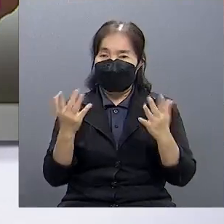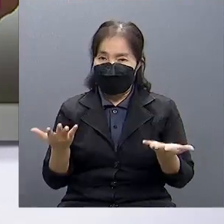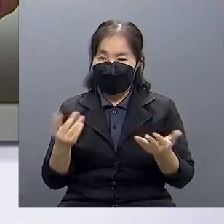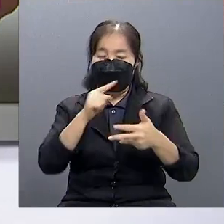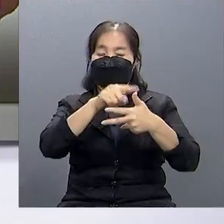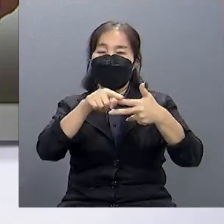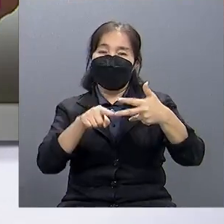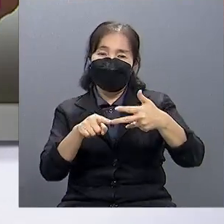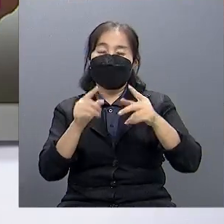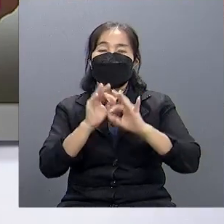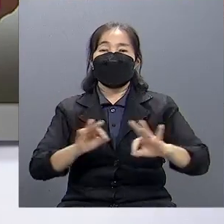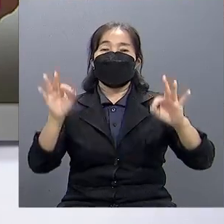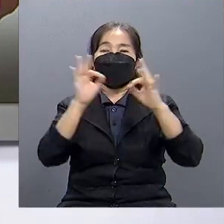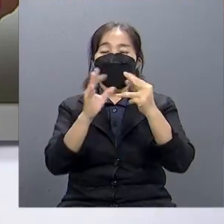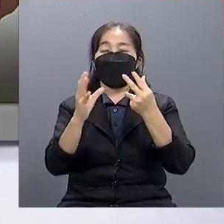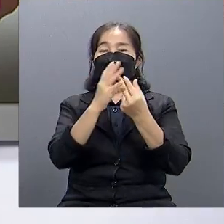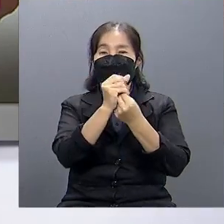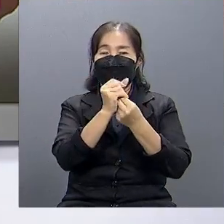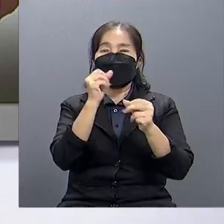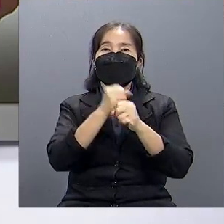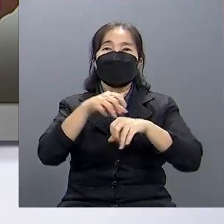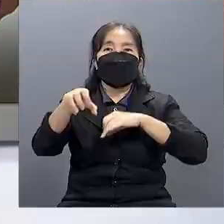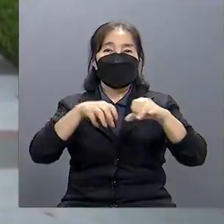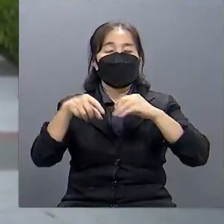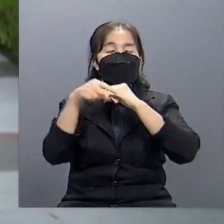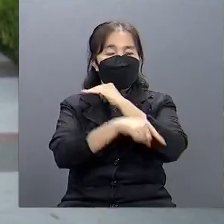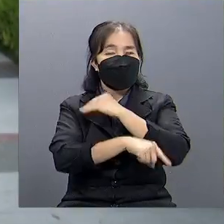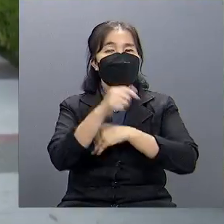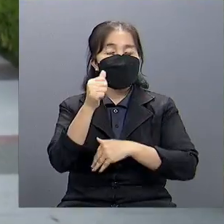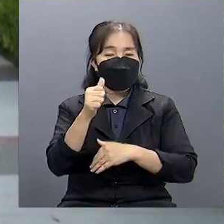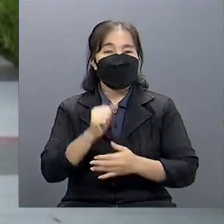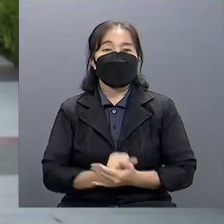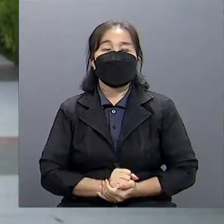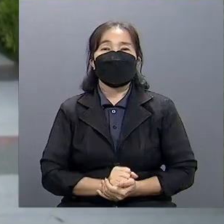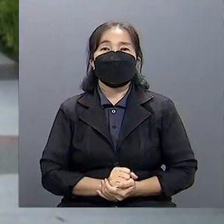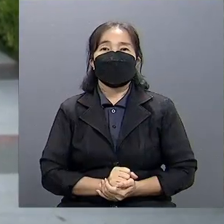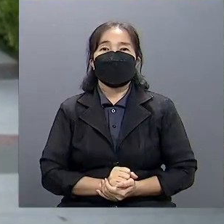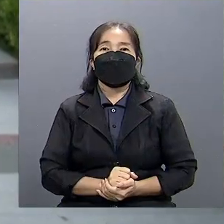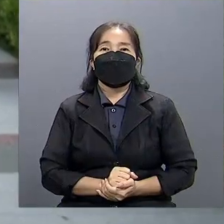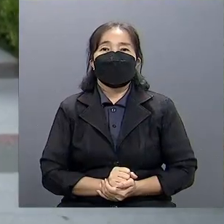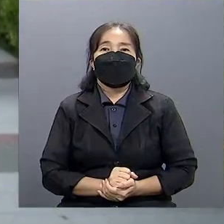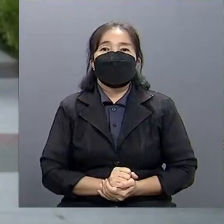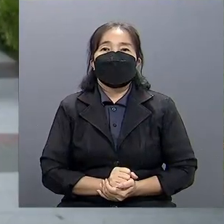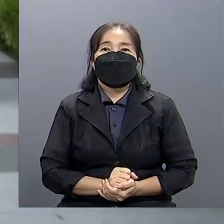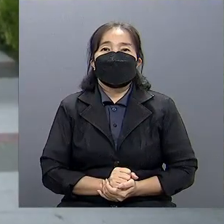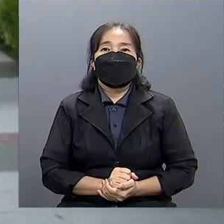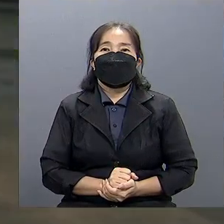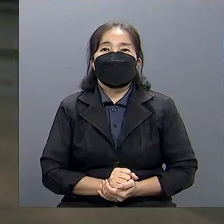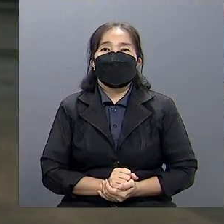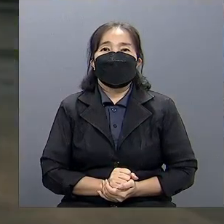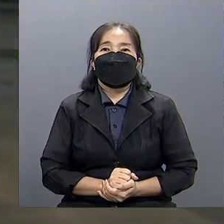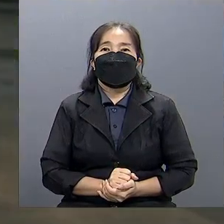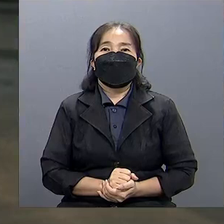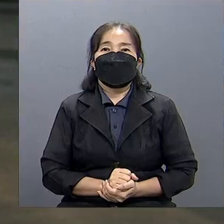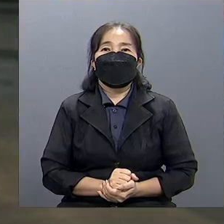เอื้อต่อการจัดการกับการทุจริตได้อย่างมีประสิทธิภาพนะคะซึ่งถ้าวิกฤตโ